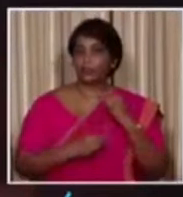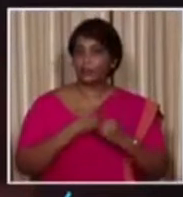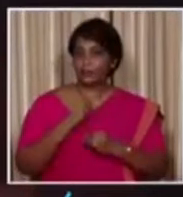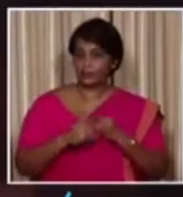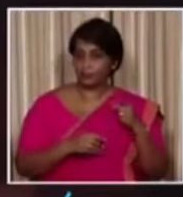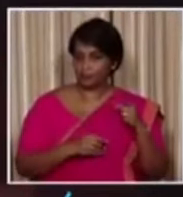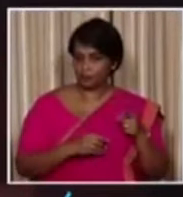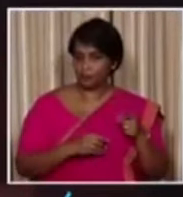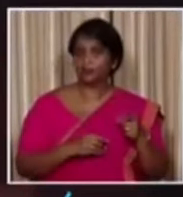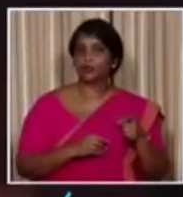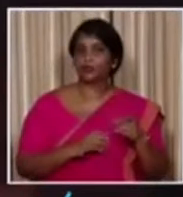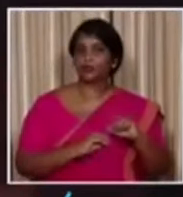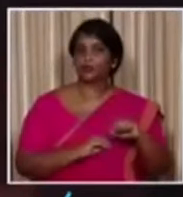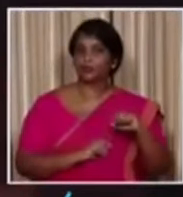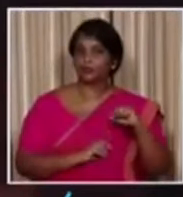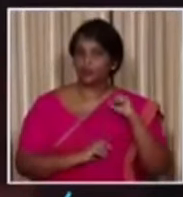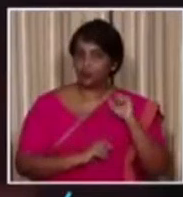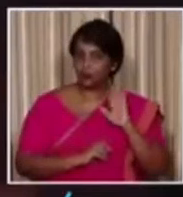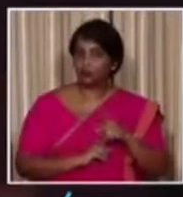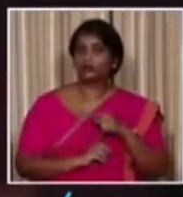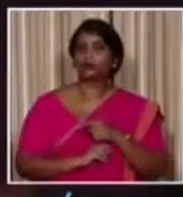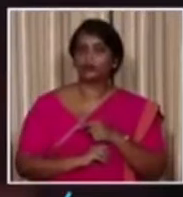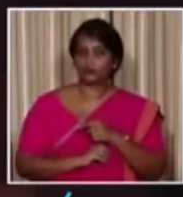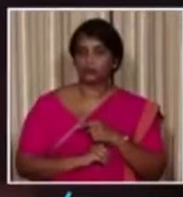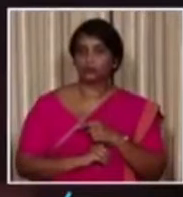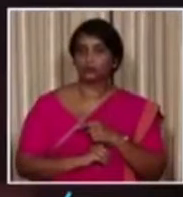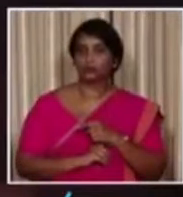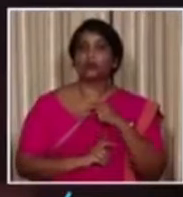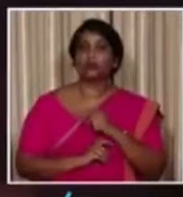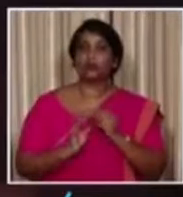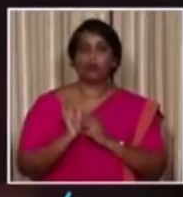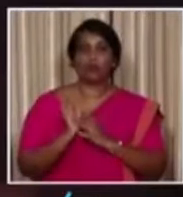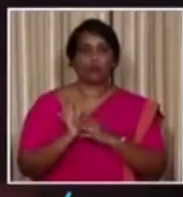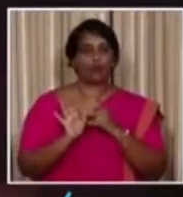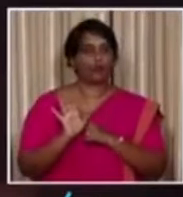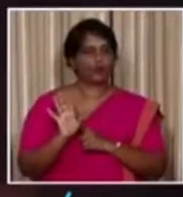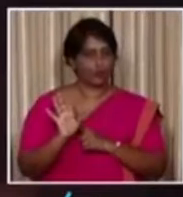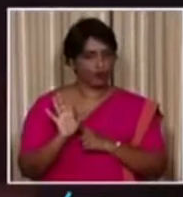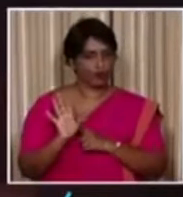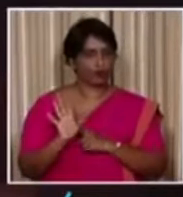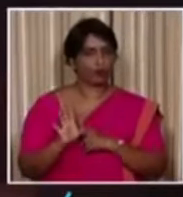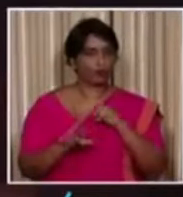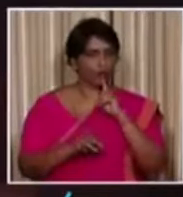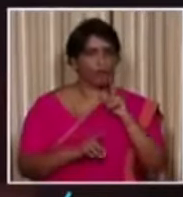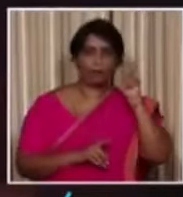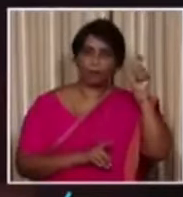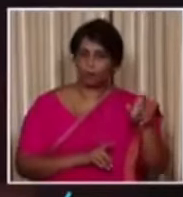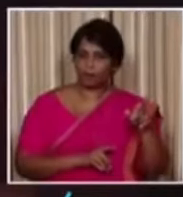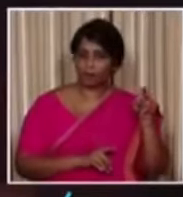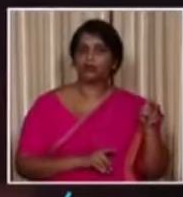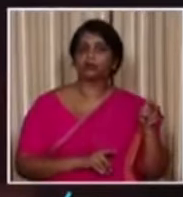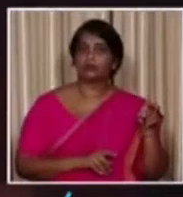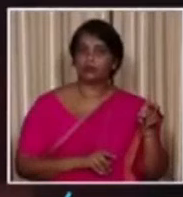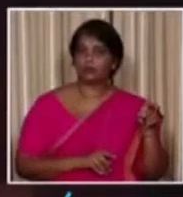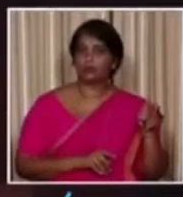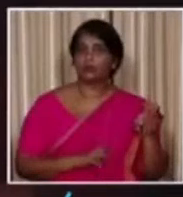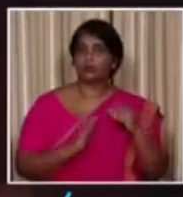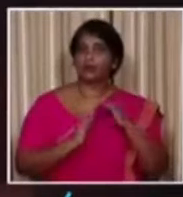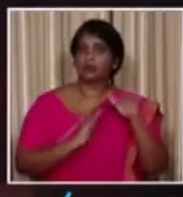ජීවනෝපාය ශක්තිමත් කර ගැනීම සඳහායි මේ මොහමඩ් යූනුස් කියන පුද්ගලයා